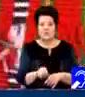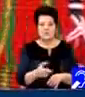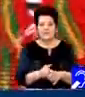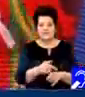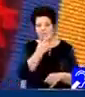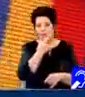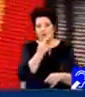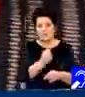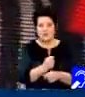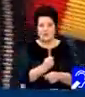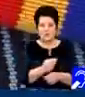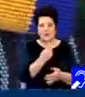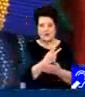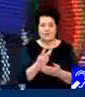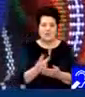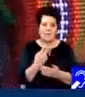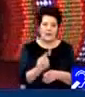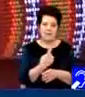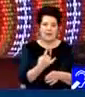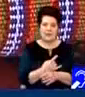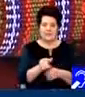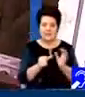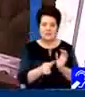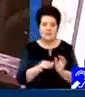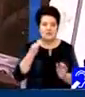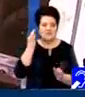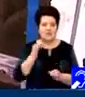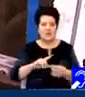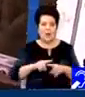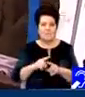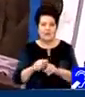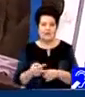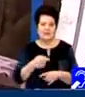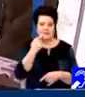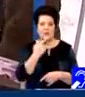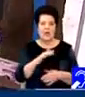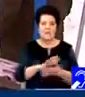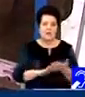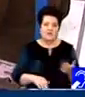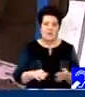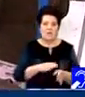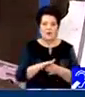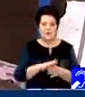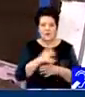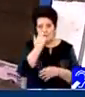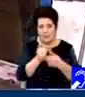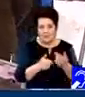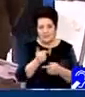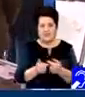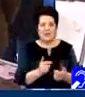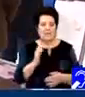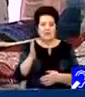timpul frumoasei îndeletniciri. Prima dată am țesut la 16 ani și de-am mergem mai departe, promovăm tradițiile mai